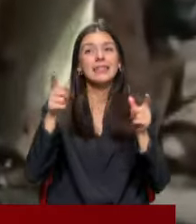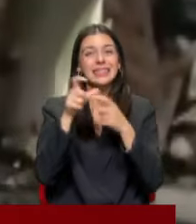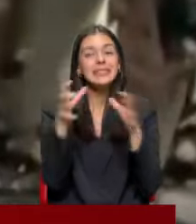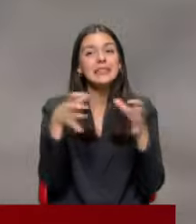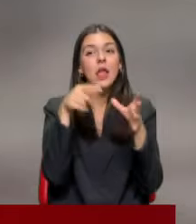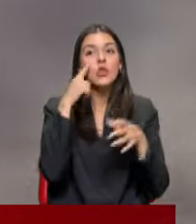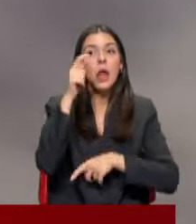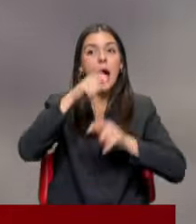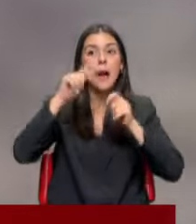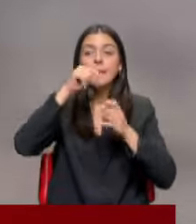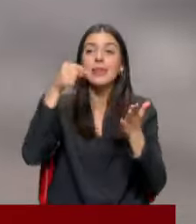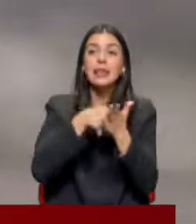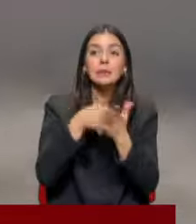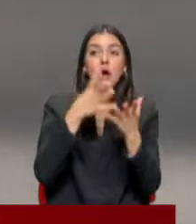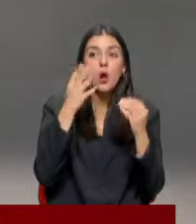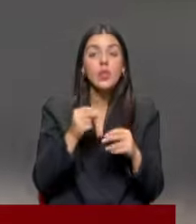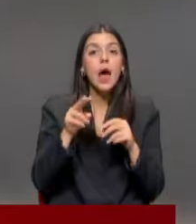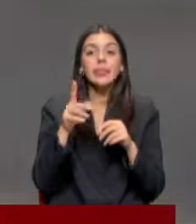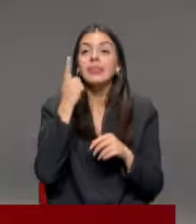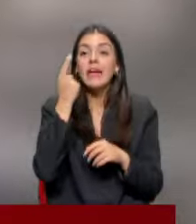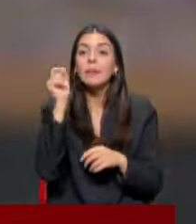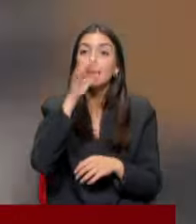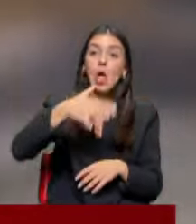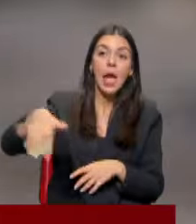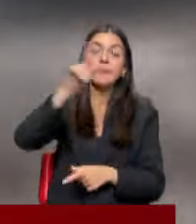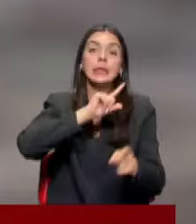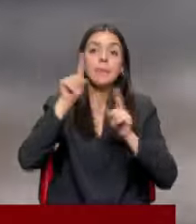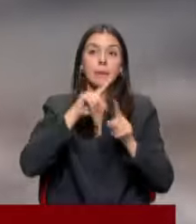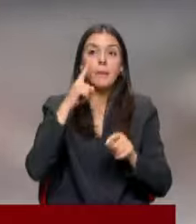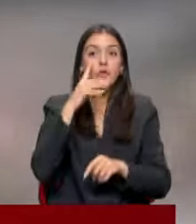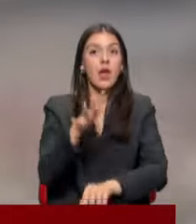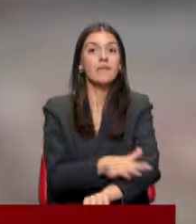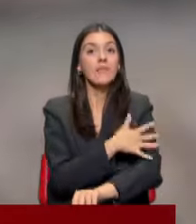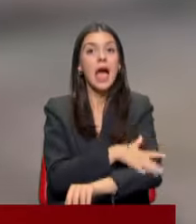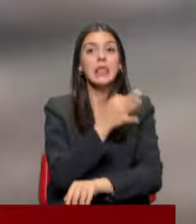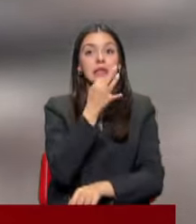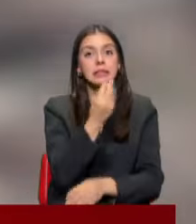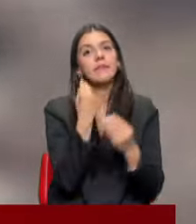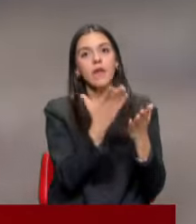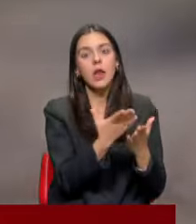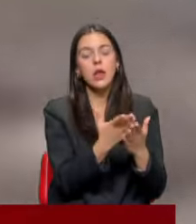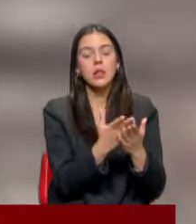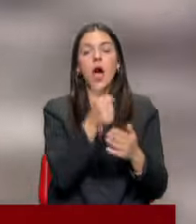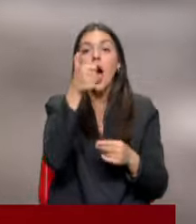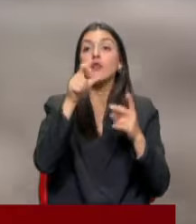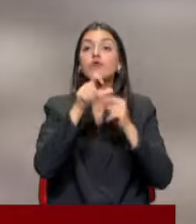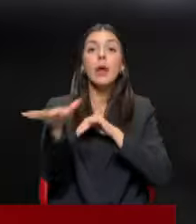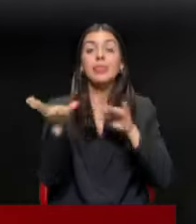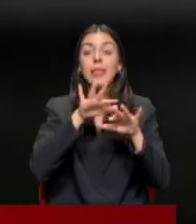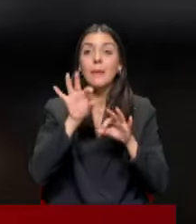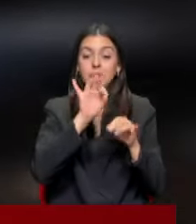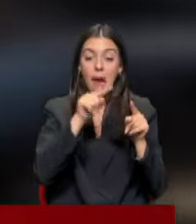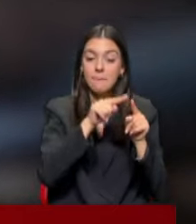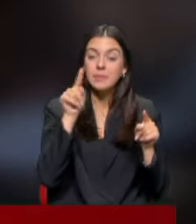binanın inşa sürecinde imzası olan kamu görevlilerinin yargılanmasına valilik tarafından izin verildi. 6 Şubat depreminin